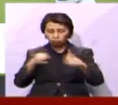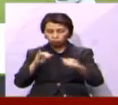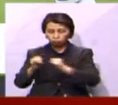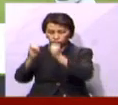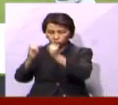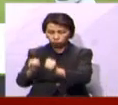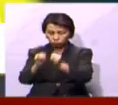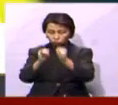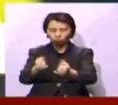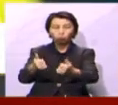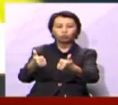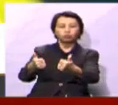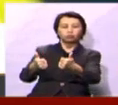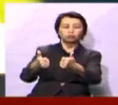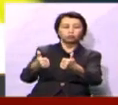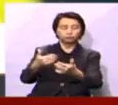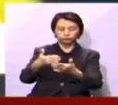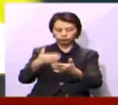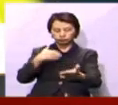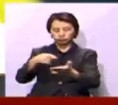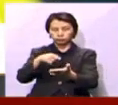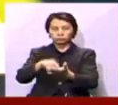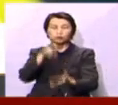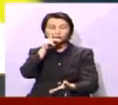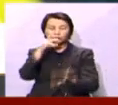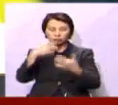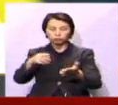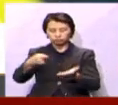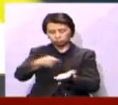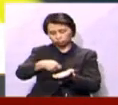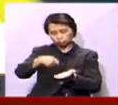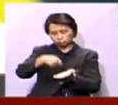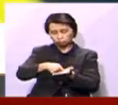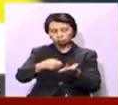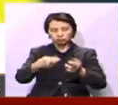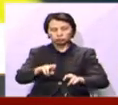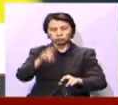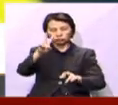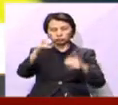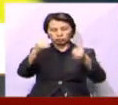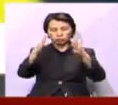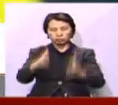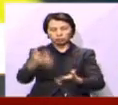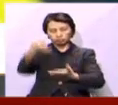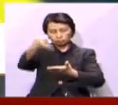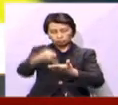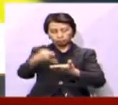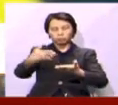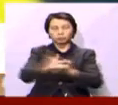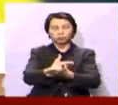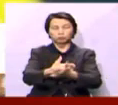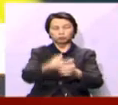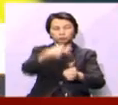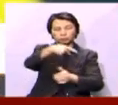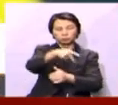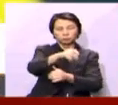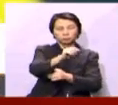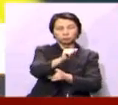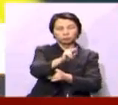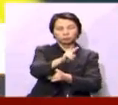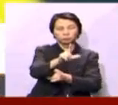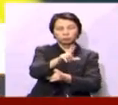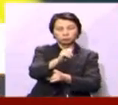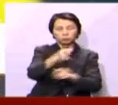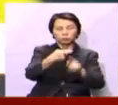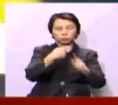individu yang menarik. Sebelum ini, Kedah telah menandatangani kontrak dua pemain import baharu iaitu Pablo Payares